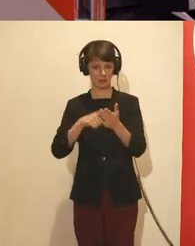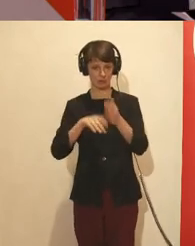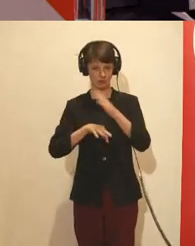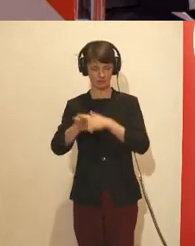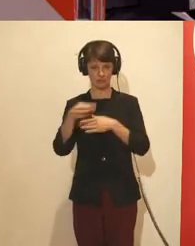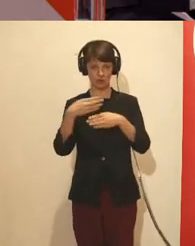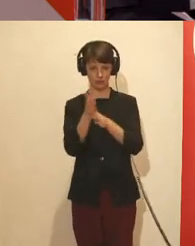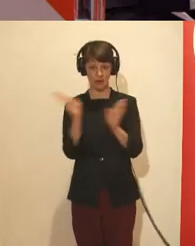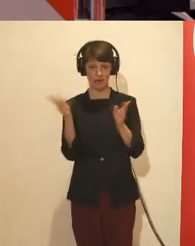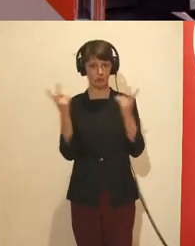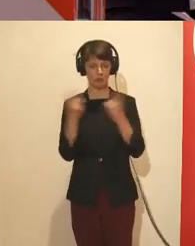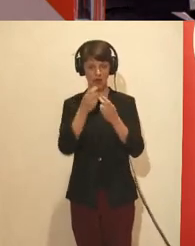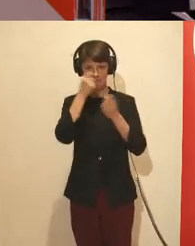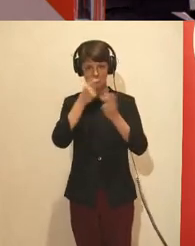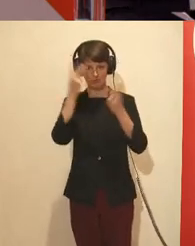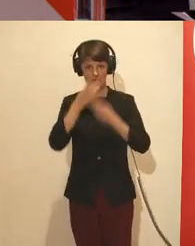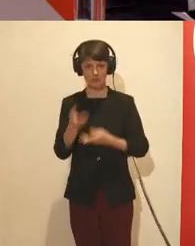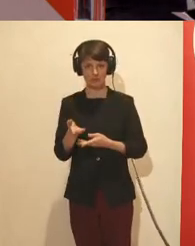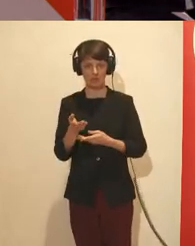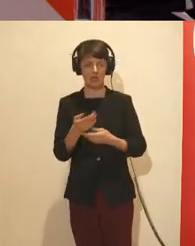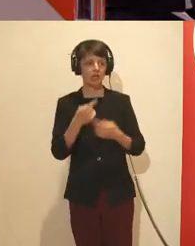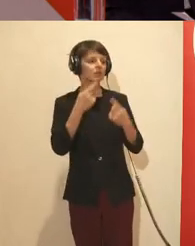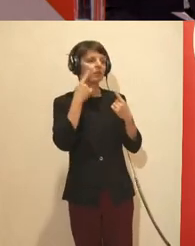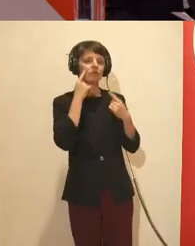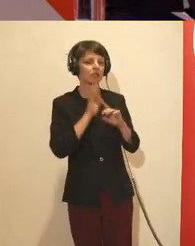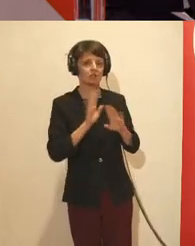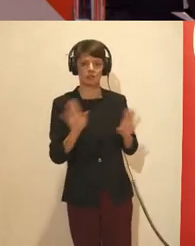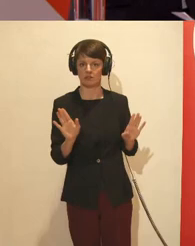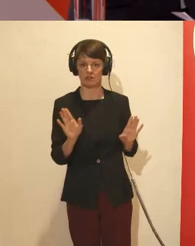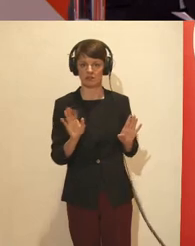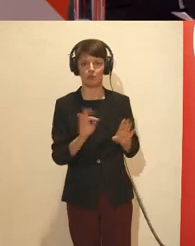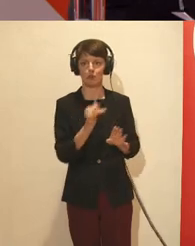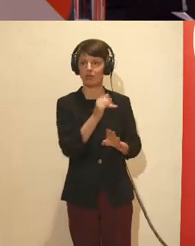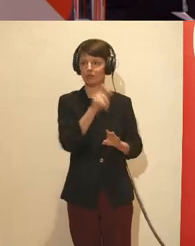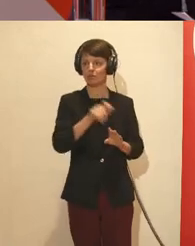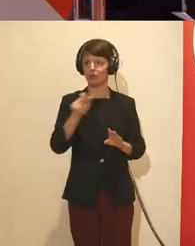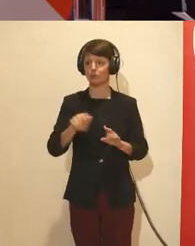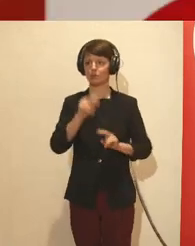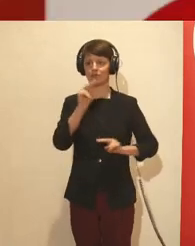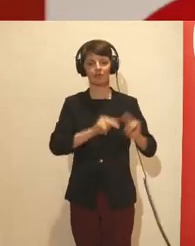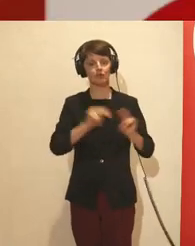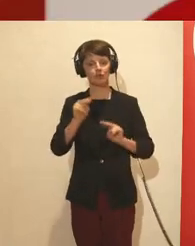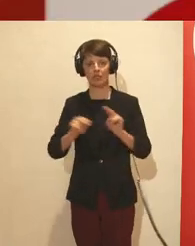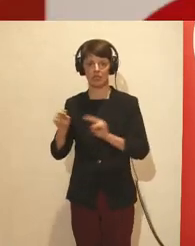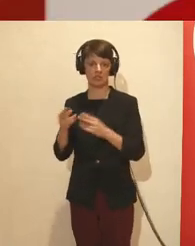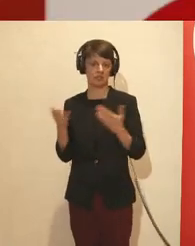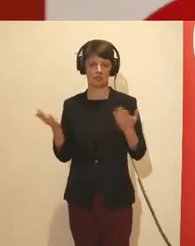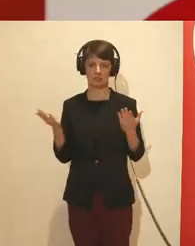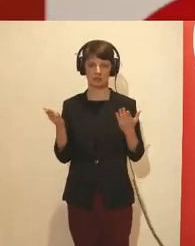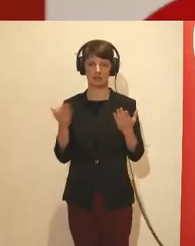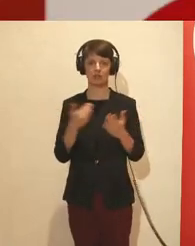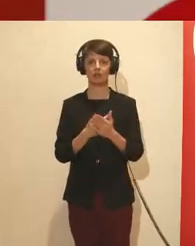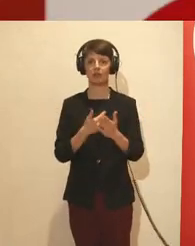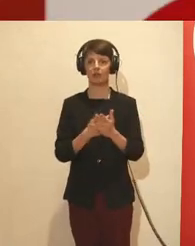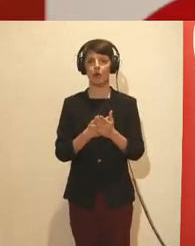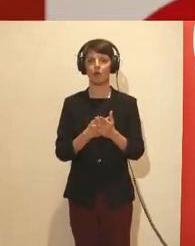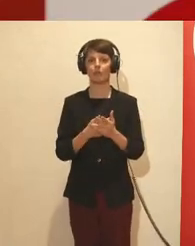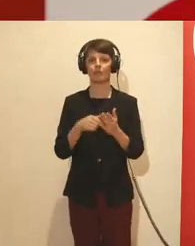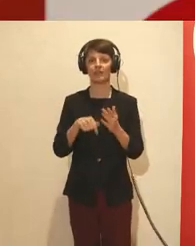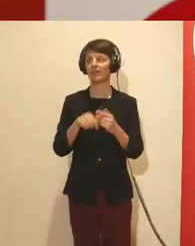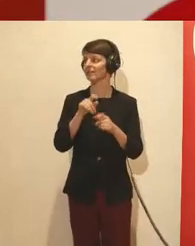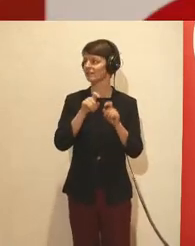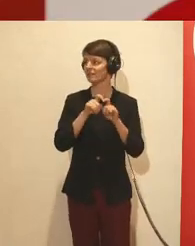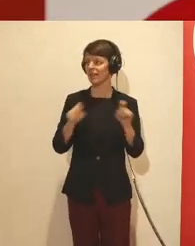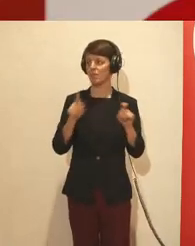spaltung oder dieses missverständnis das weiß ich nicht weil das ja auch für jeden unterschiedlich ist und deshalb glaube ich geht es hier auch ganz viel um